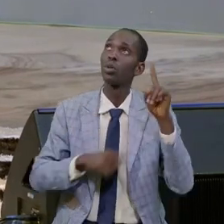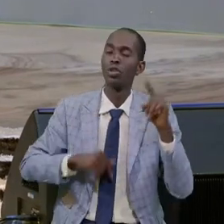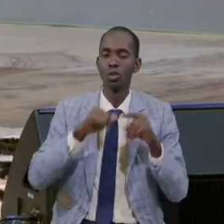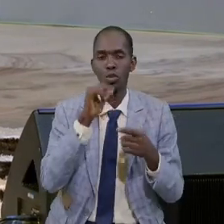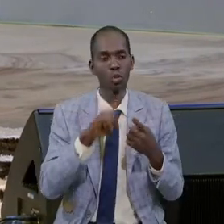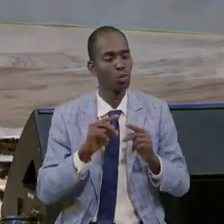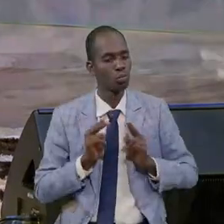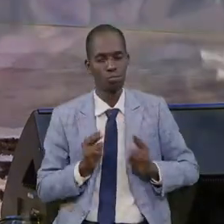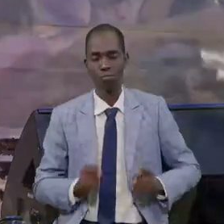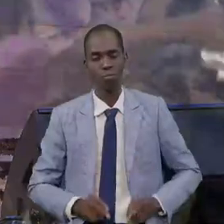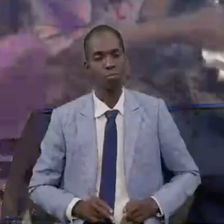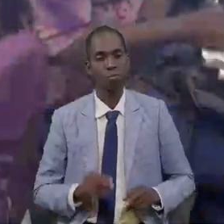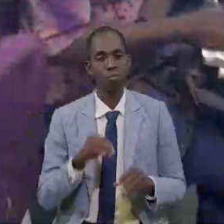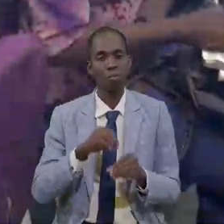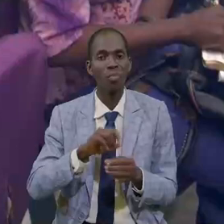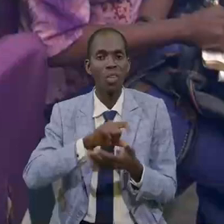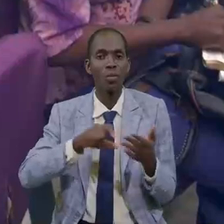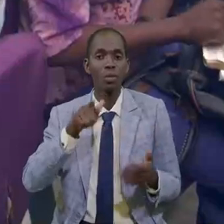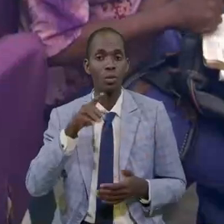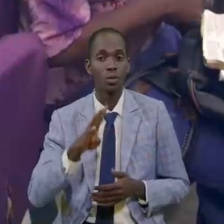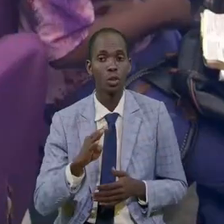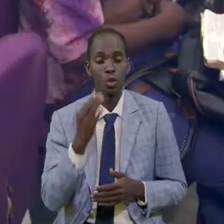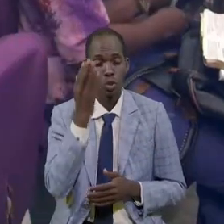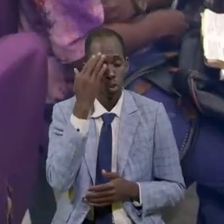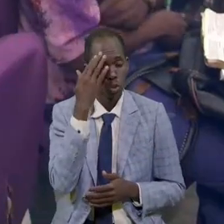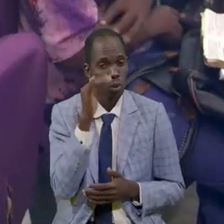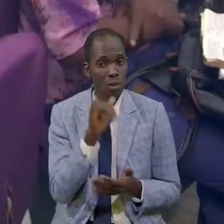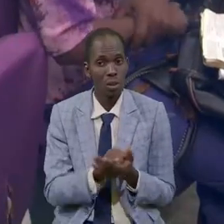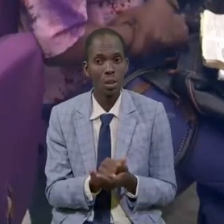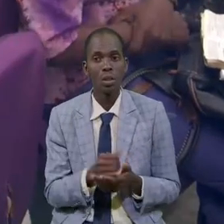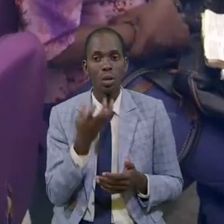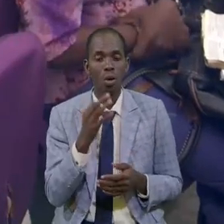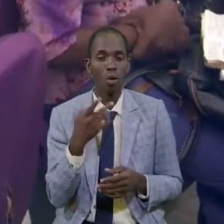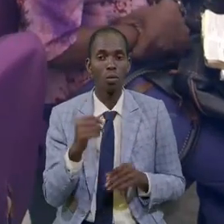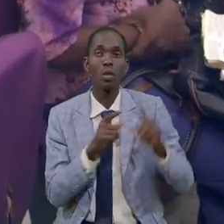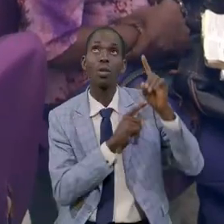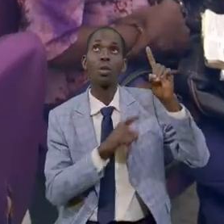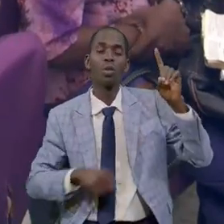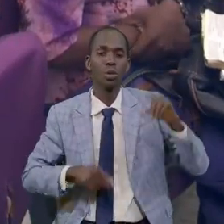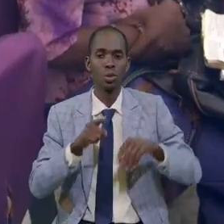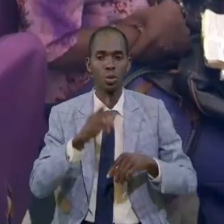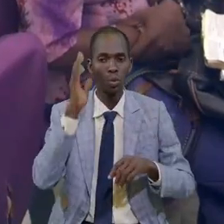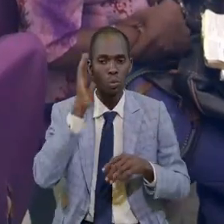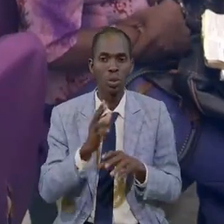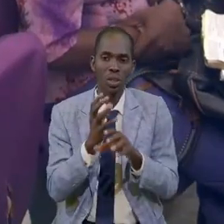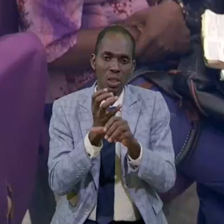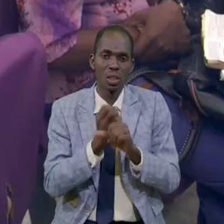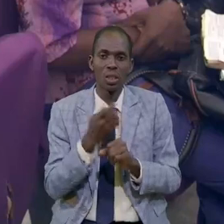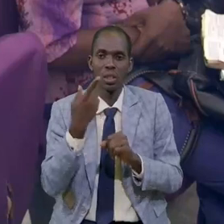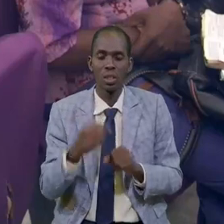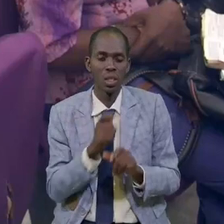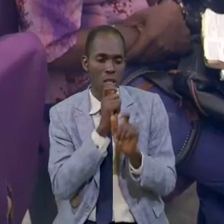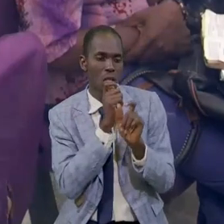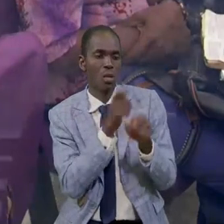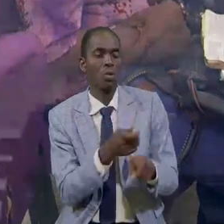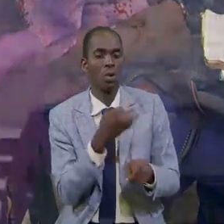hommes. Verset 24 nous dit, sachant que vous recevrez du Seigneur l'héritage pour